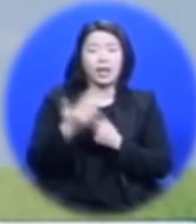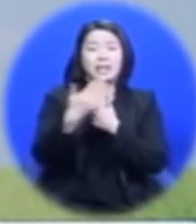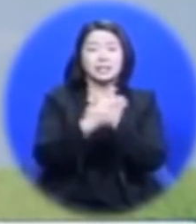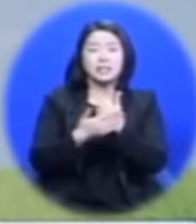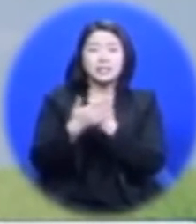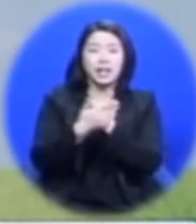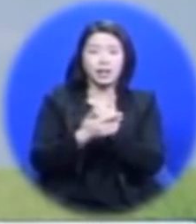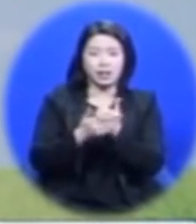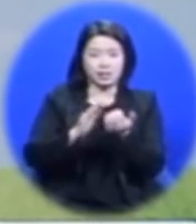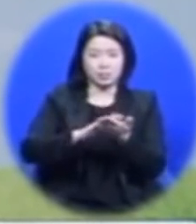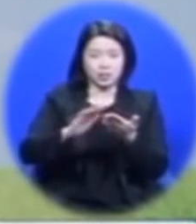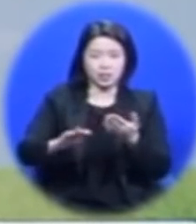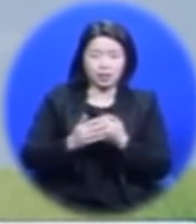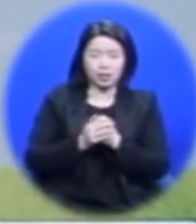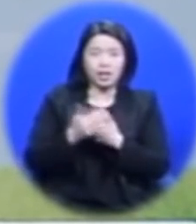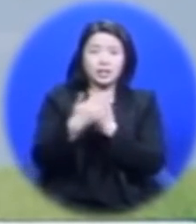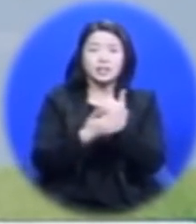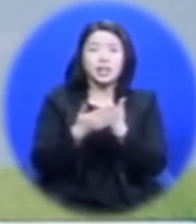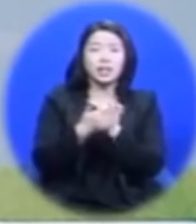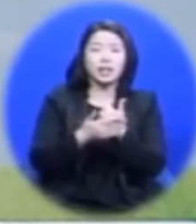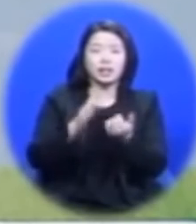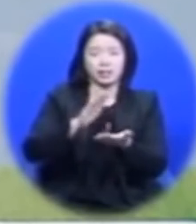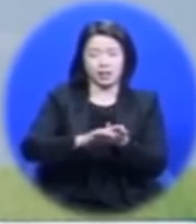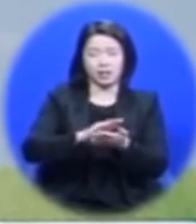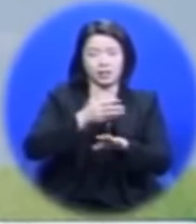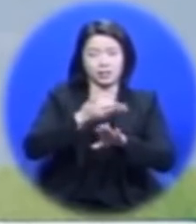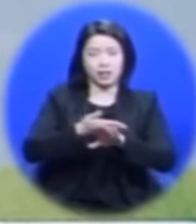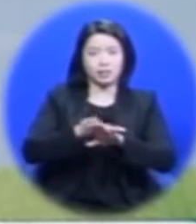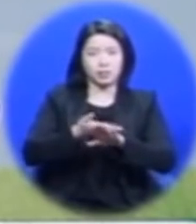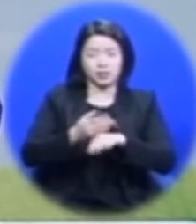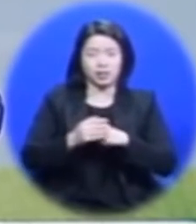은혜예요. 은혜가 다른 겁니다.